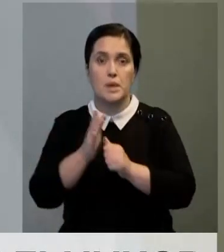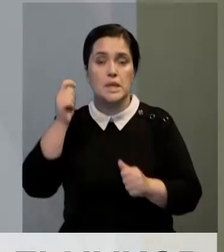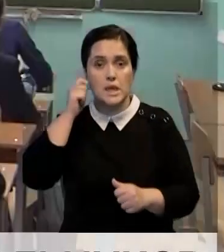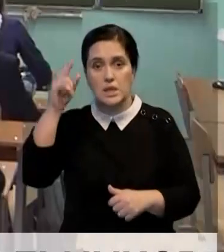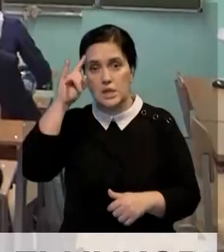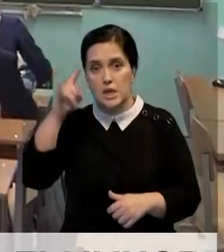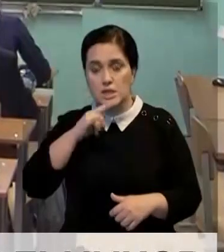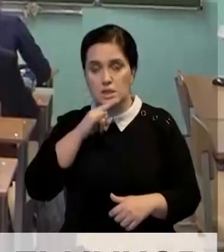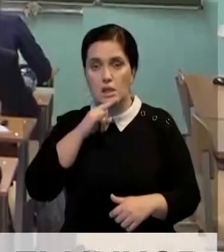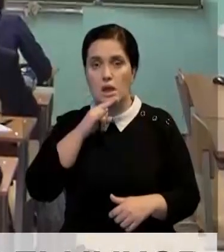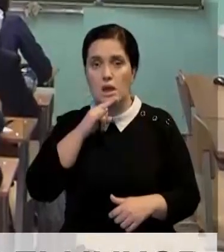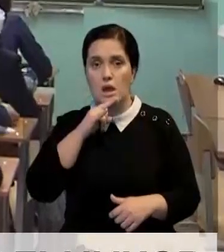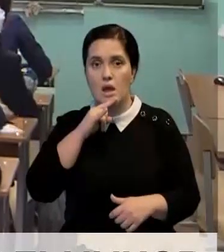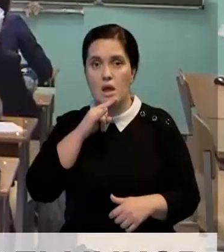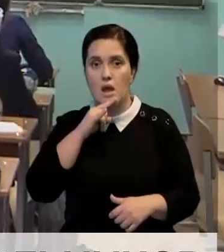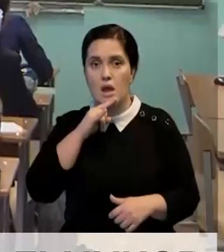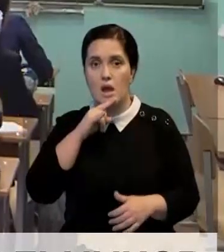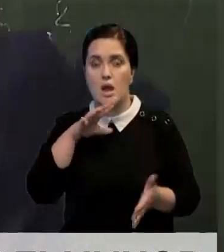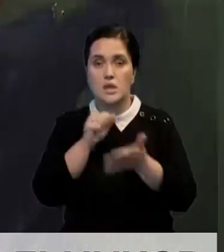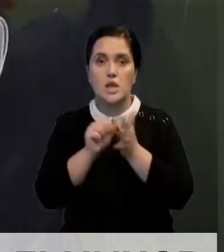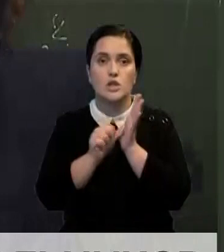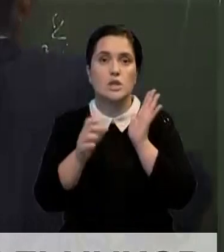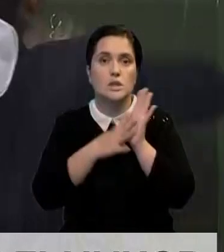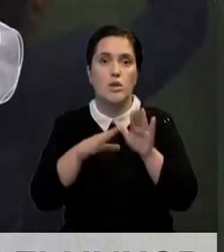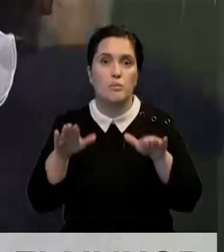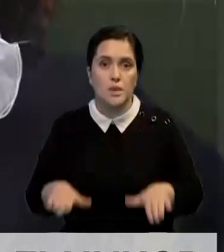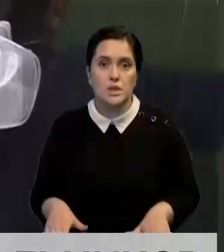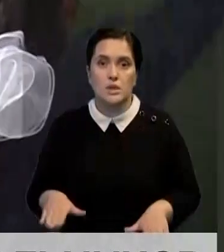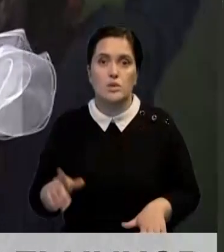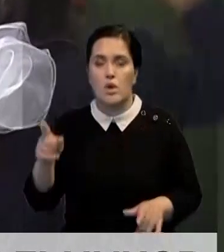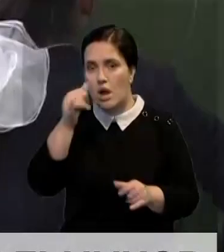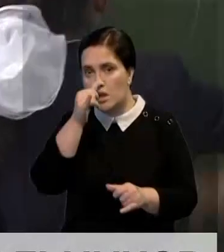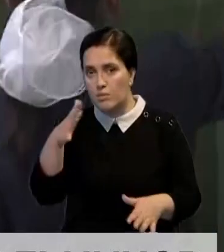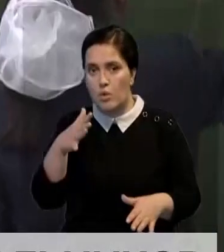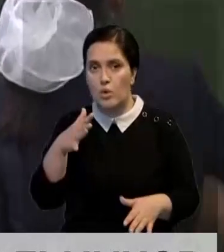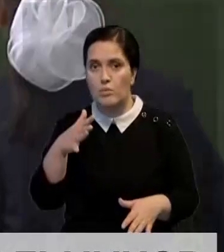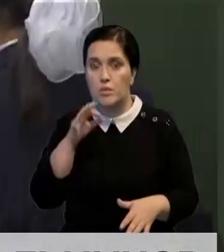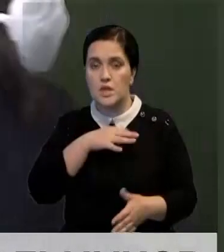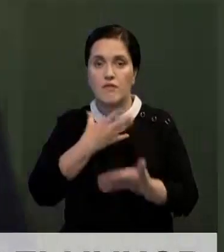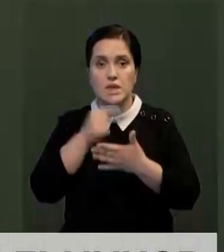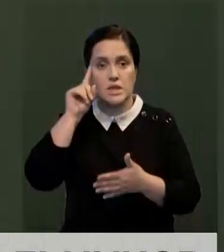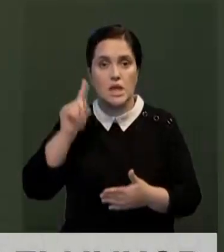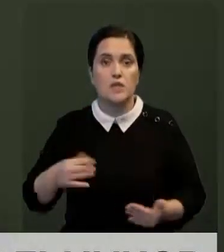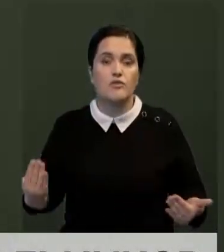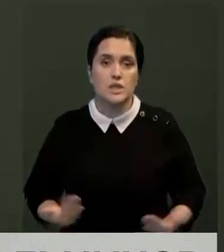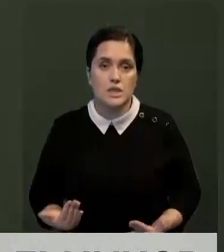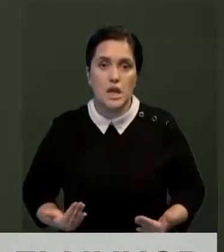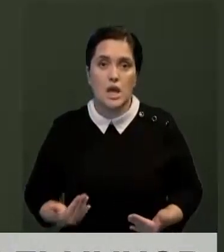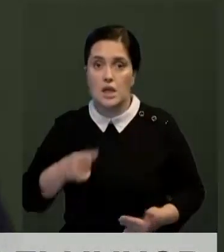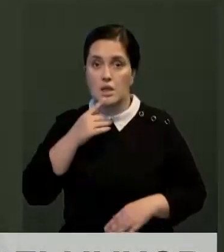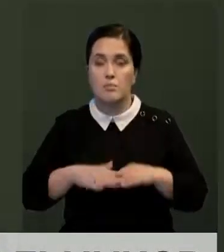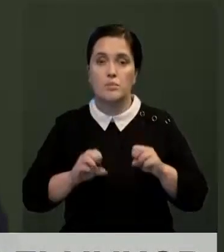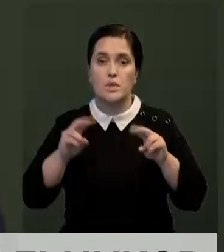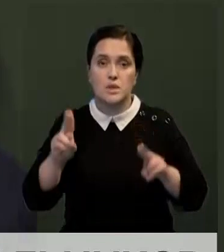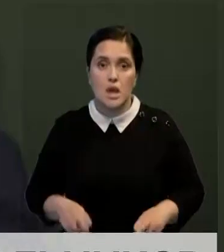неутешительны. 15-летние казахстанцы заняли 69-е место. Это говорит о том, что они не могут применить свои знания в жизни.